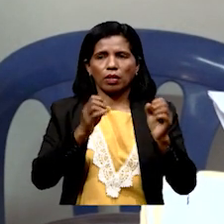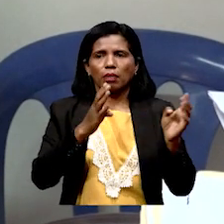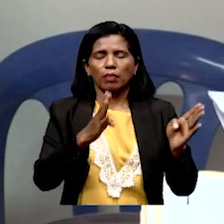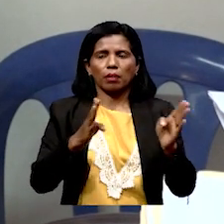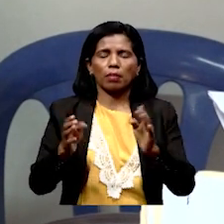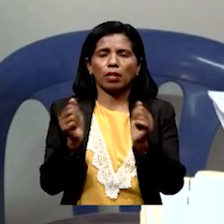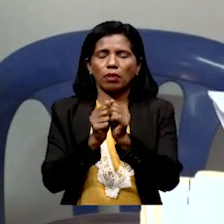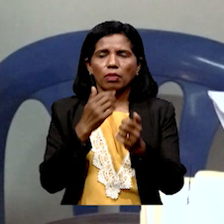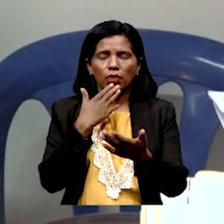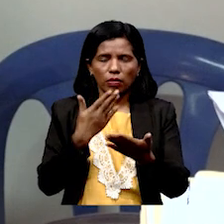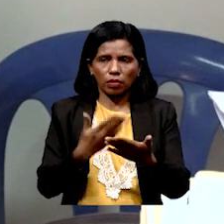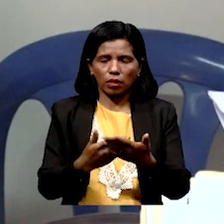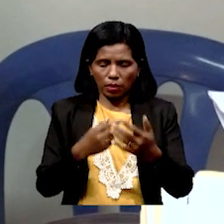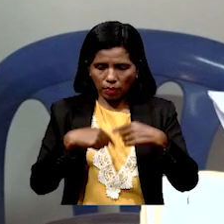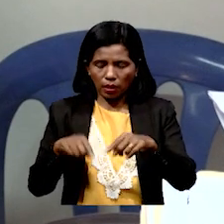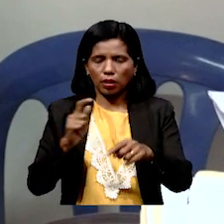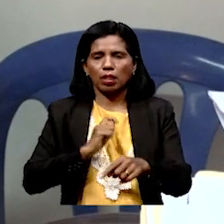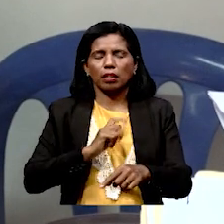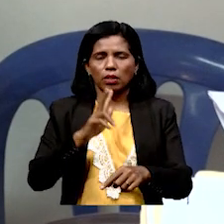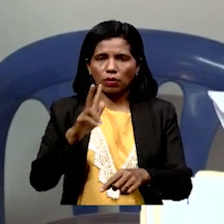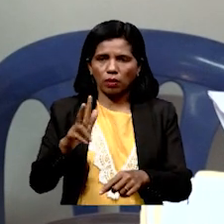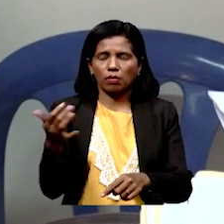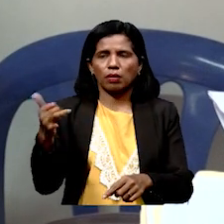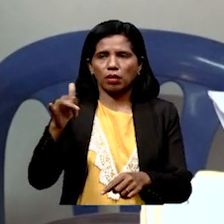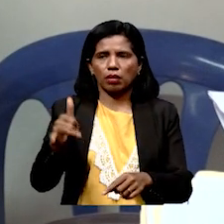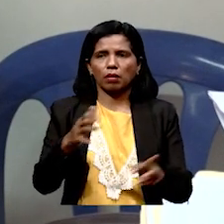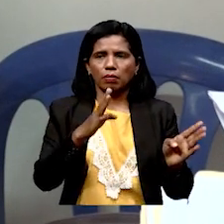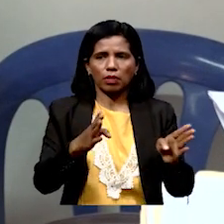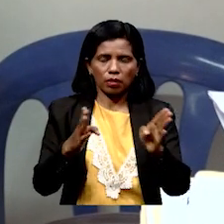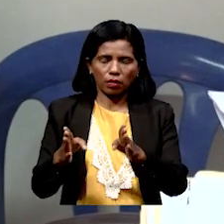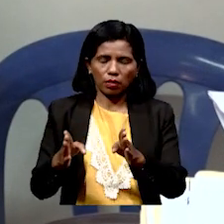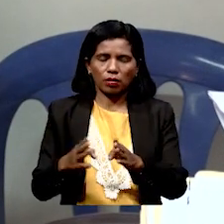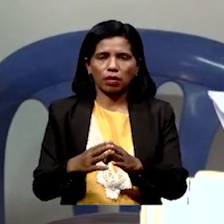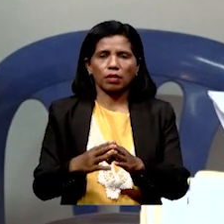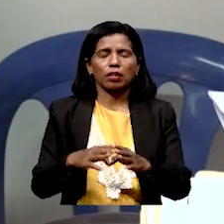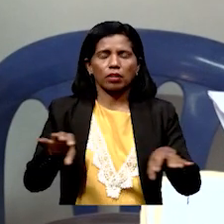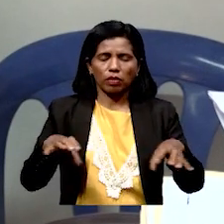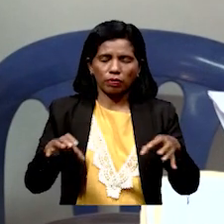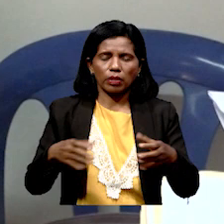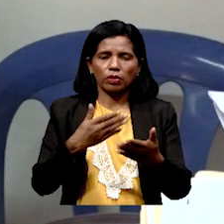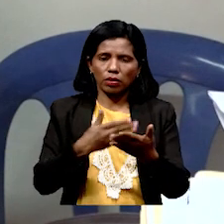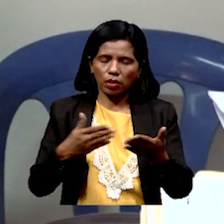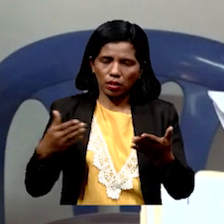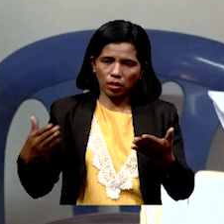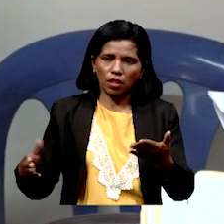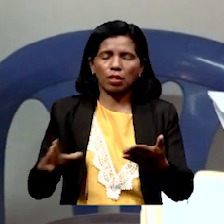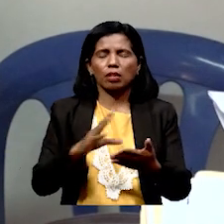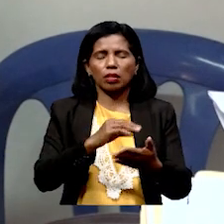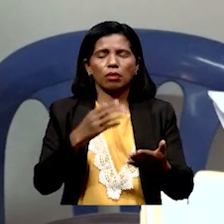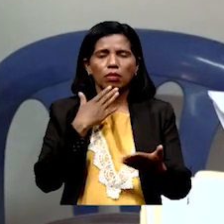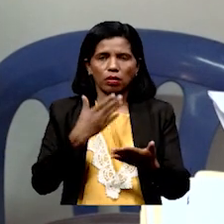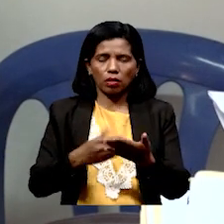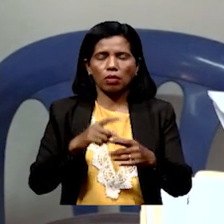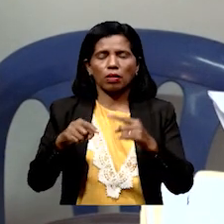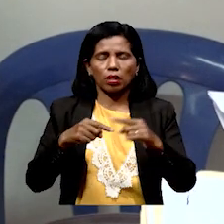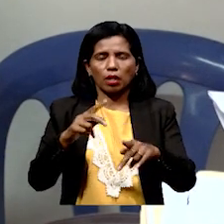dia para batas tol mo sirenia prepara sambai kursus manus equipamentos medicamentos mos dia para bahira pasien